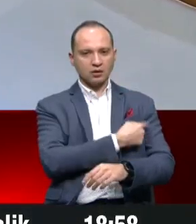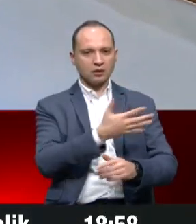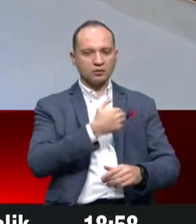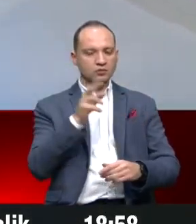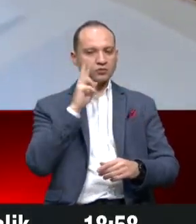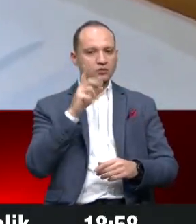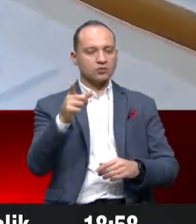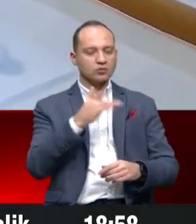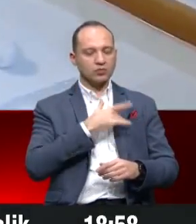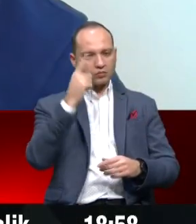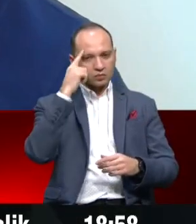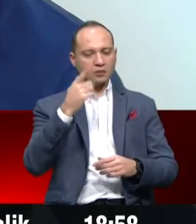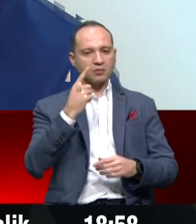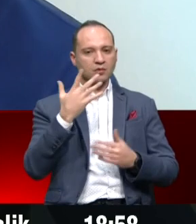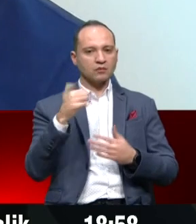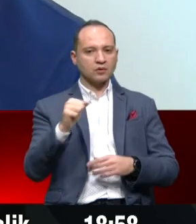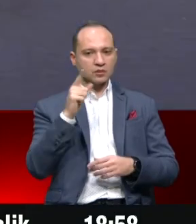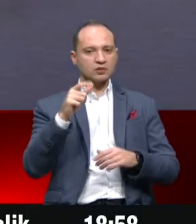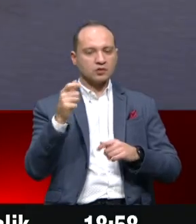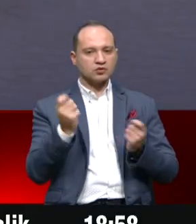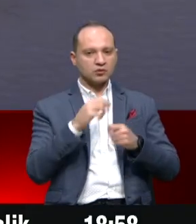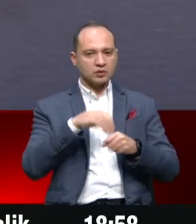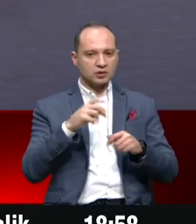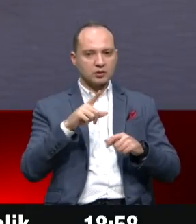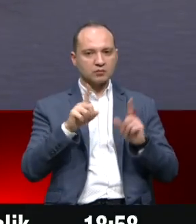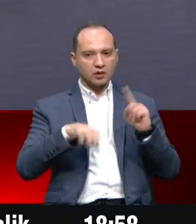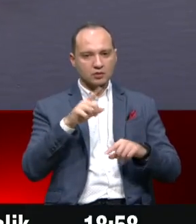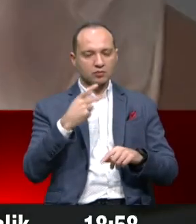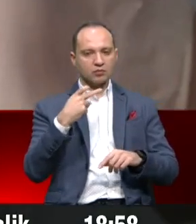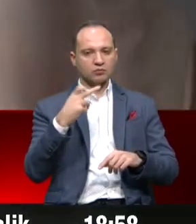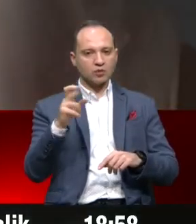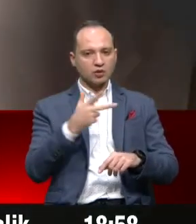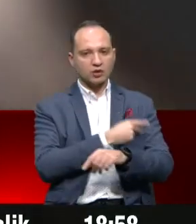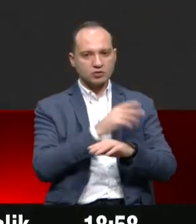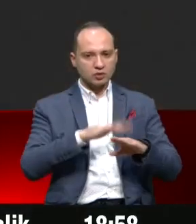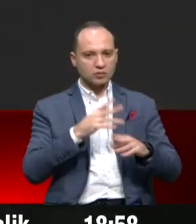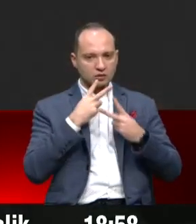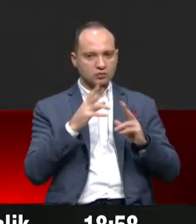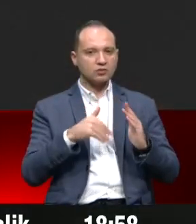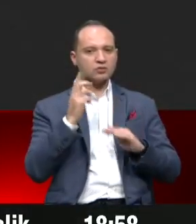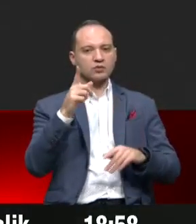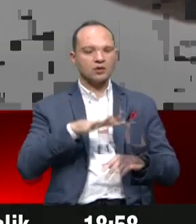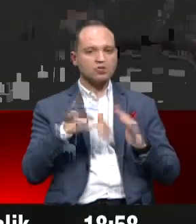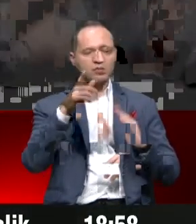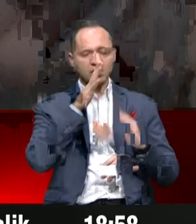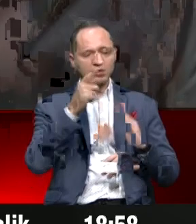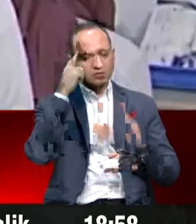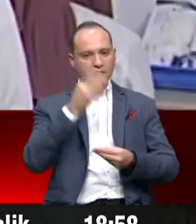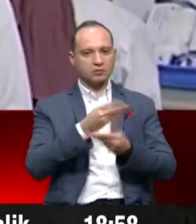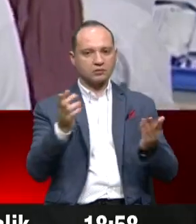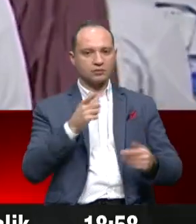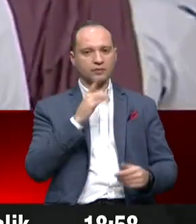sonuçlar sa gönüllere bildirilmeyecek çalışma kilidi kırılıp kimi aşırı kime boşa yapıldığı açıklandıktan sonra tüm bilgiler